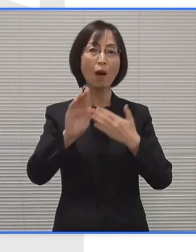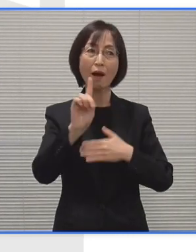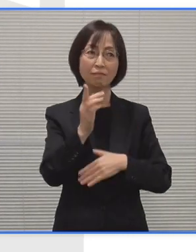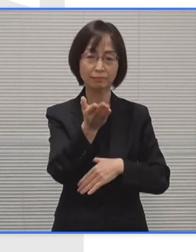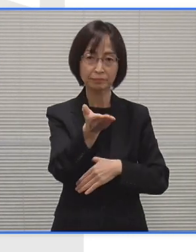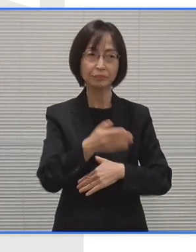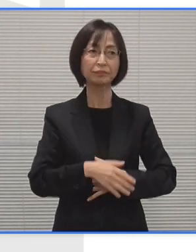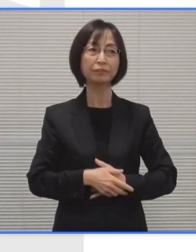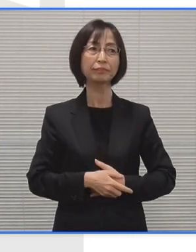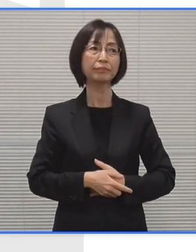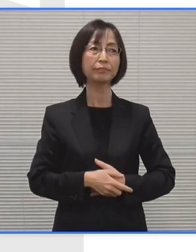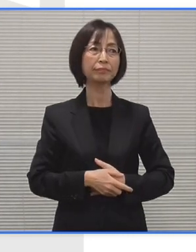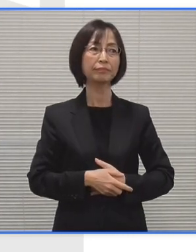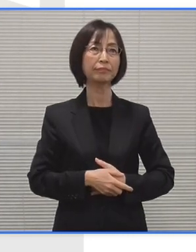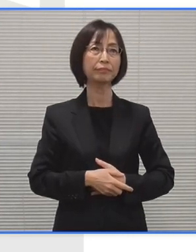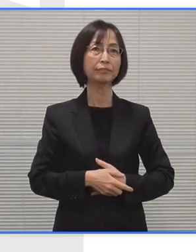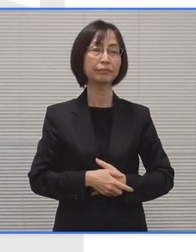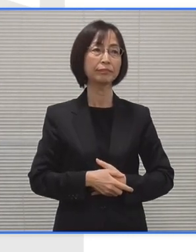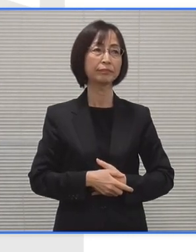か？